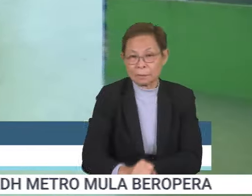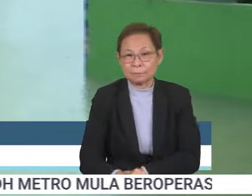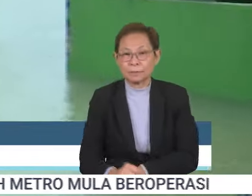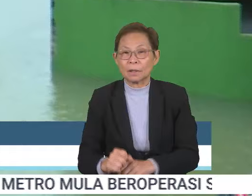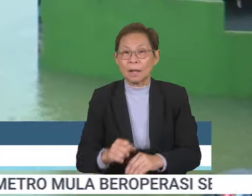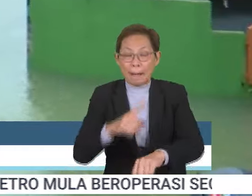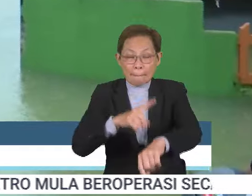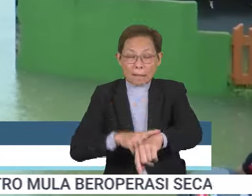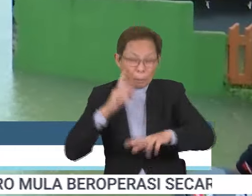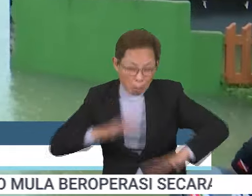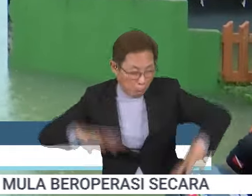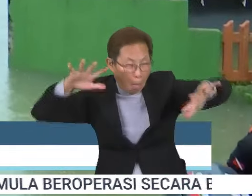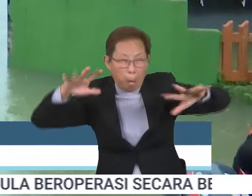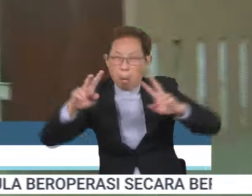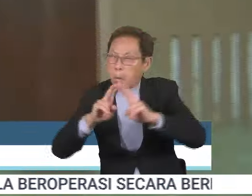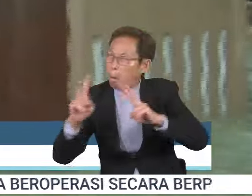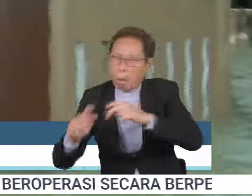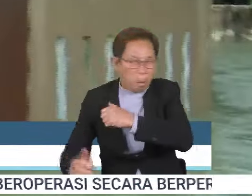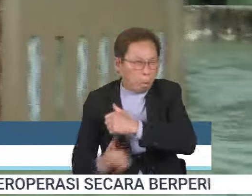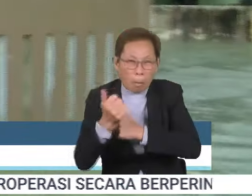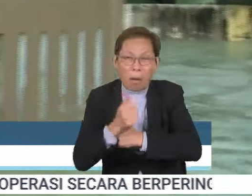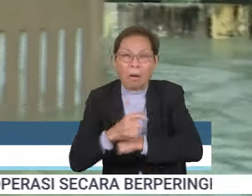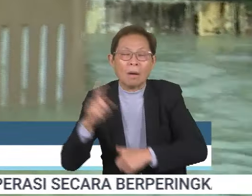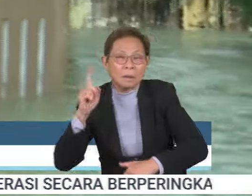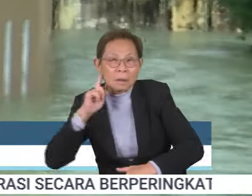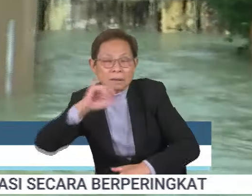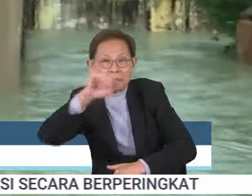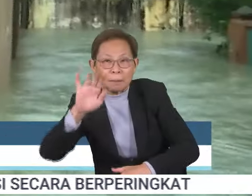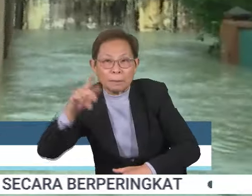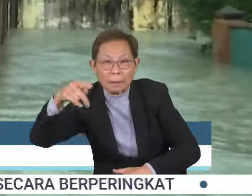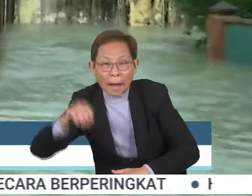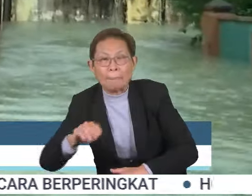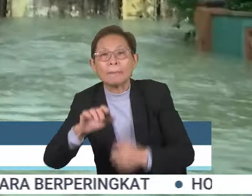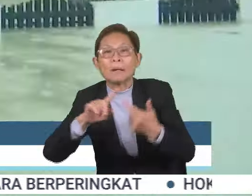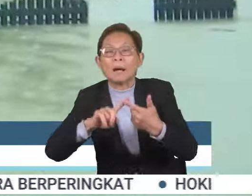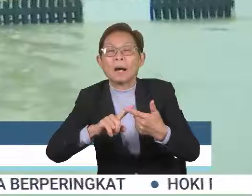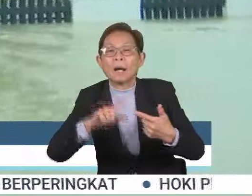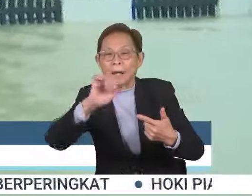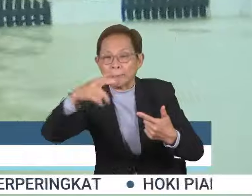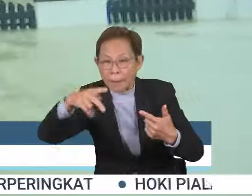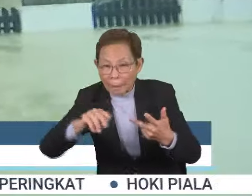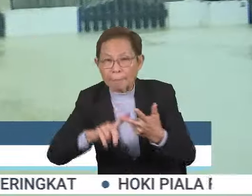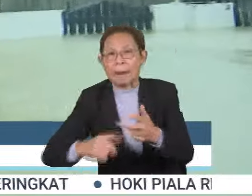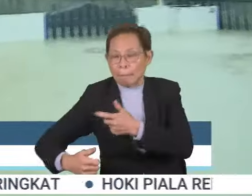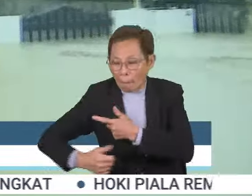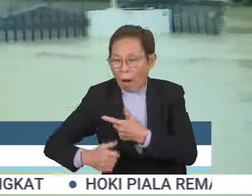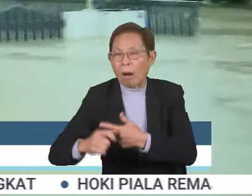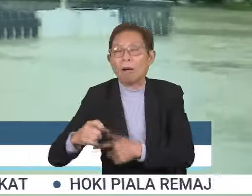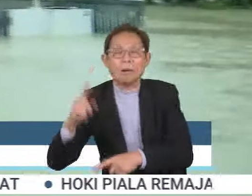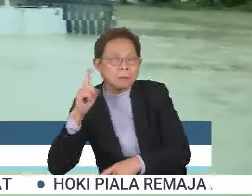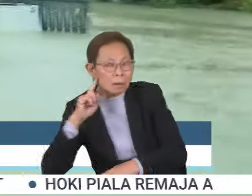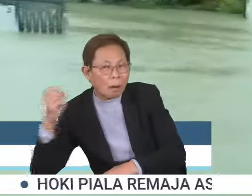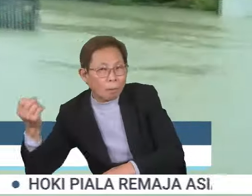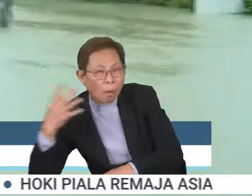bah ini sangat bahaya sebenarnya. Dengarlah nasihat daripada JBPM, APM, PDRM, agensi-agensi keselamatan. Dengarlah